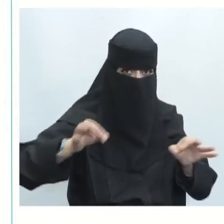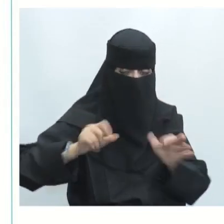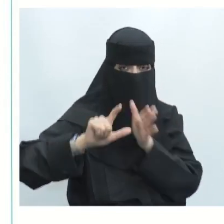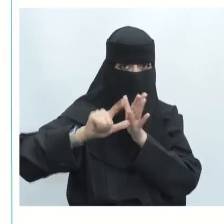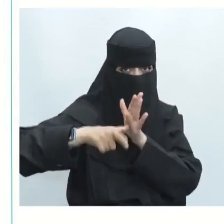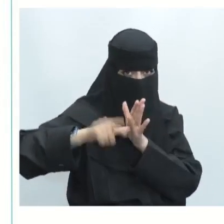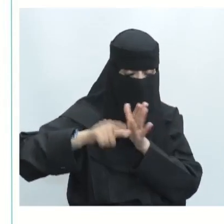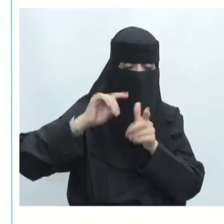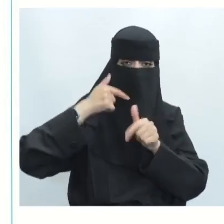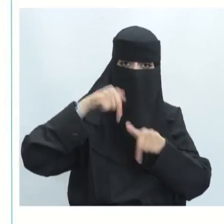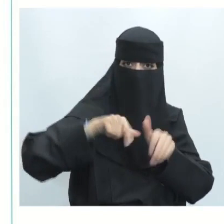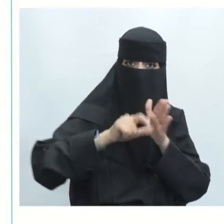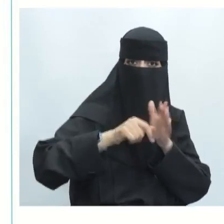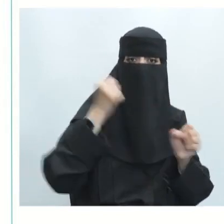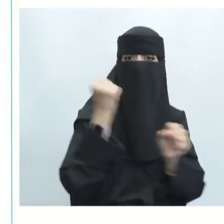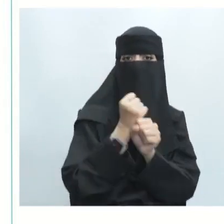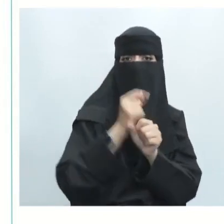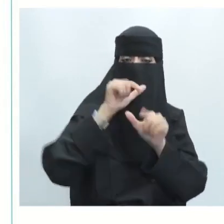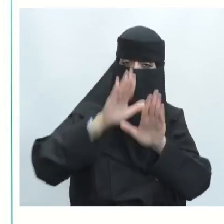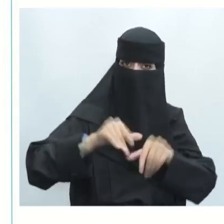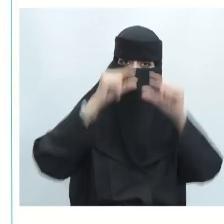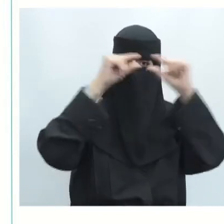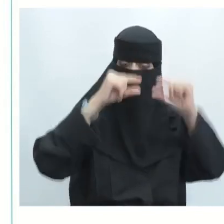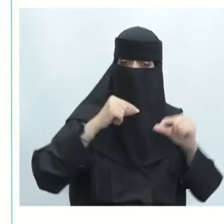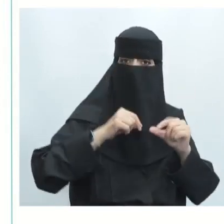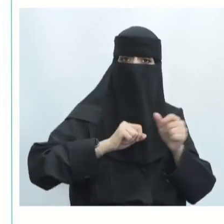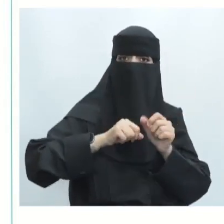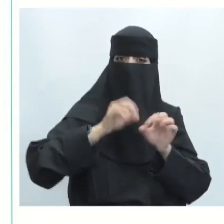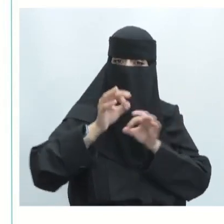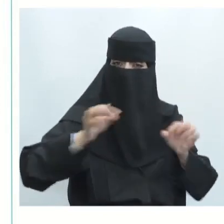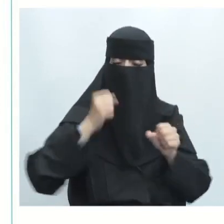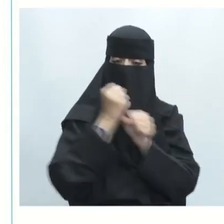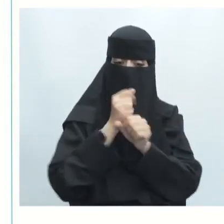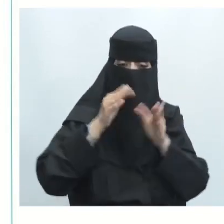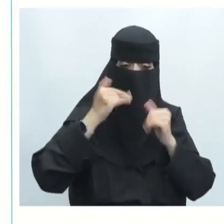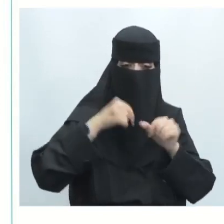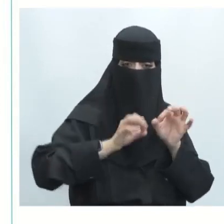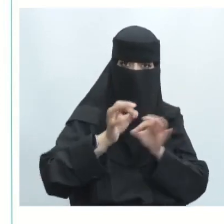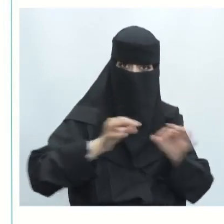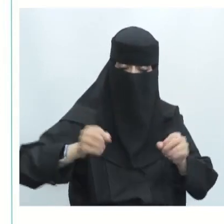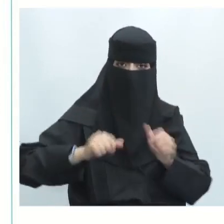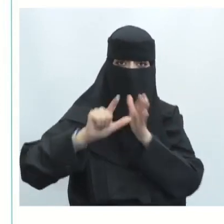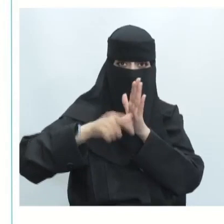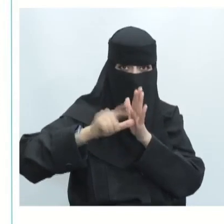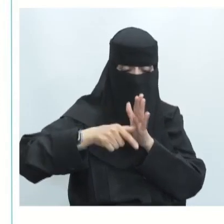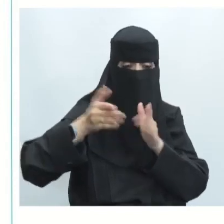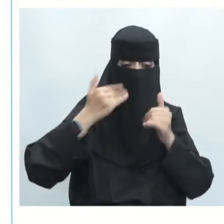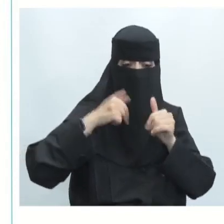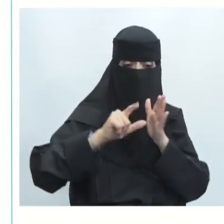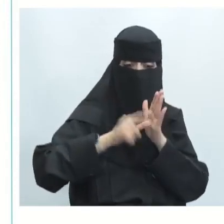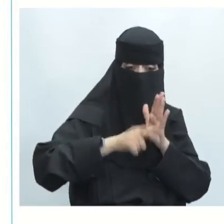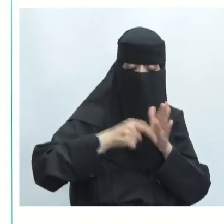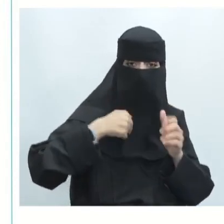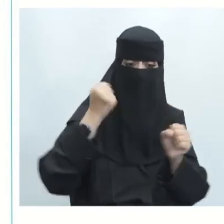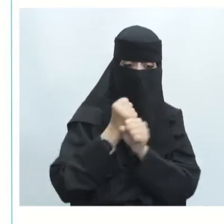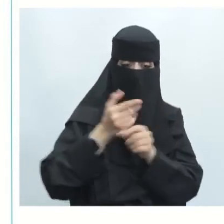ونستكمل المصطلحات هي خطه العمل الميزه التنافسيه تخطيط الاستراتيجي التخطيط التشغيلي نقاط